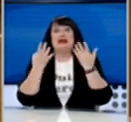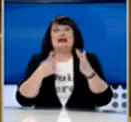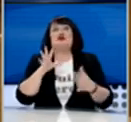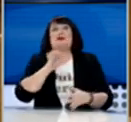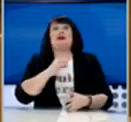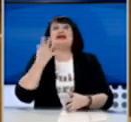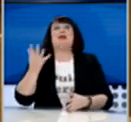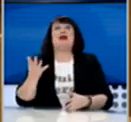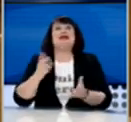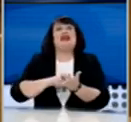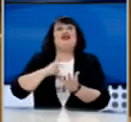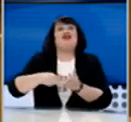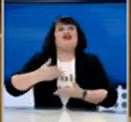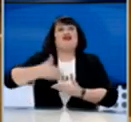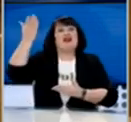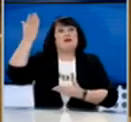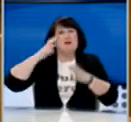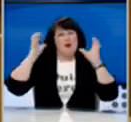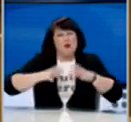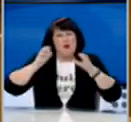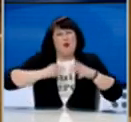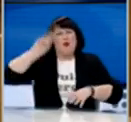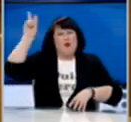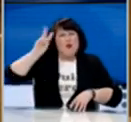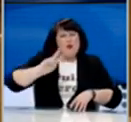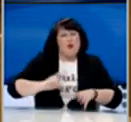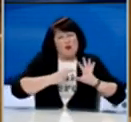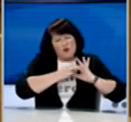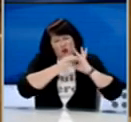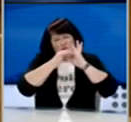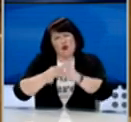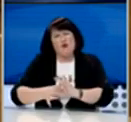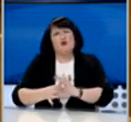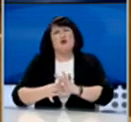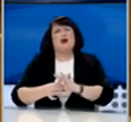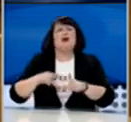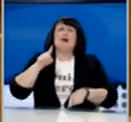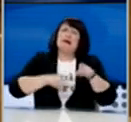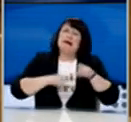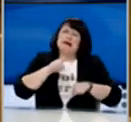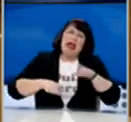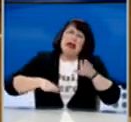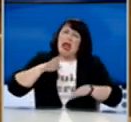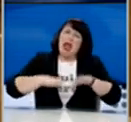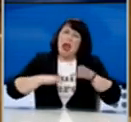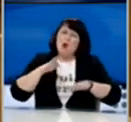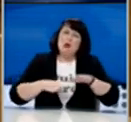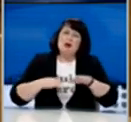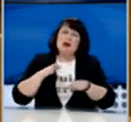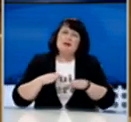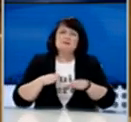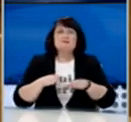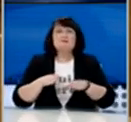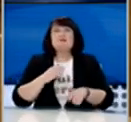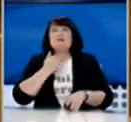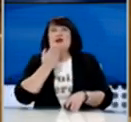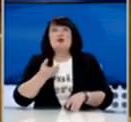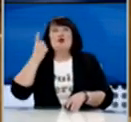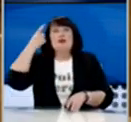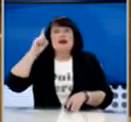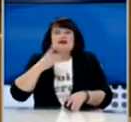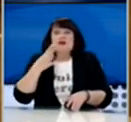διαβάζουμε ότι οι νεροποντές οι καταιγίδες συνεχίζονται πότε με μικροί και πότε με μεγάλη ένταση χωρίς να δύναται κανείς να